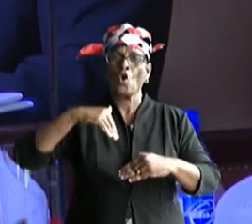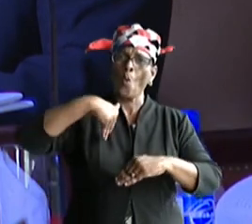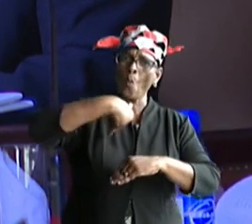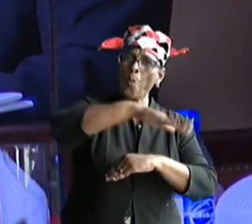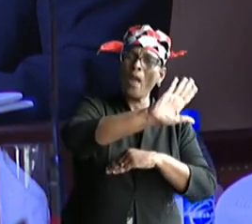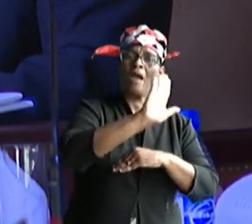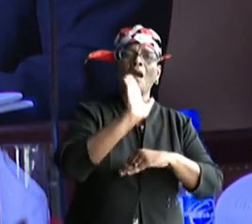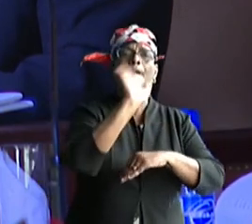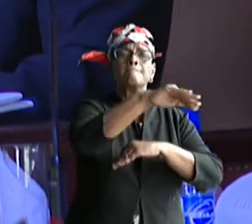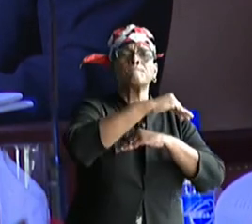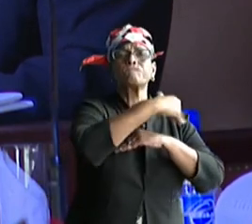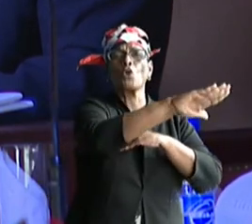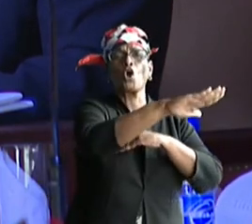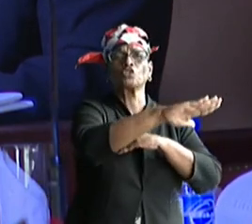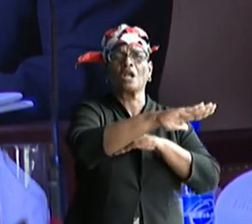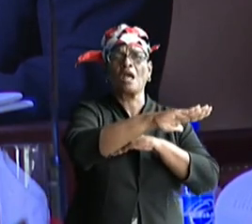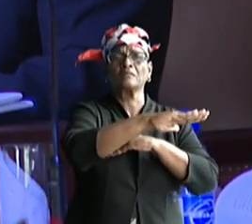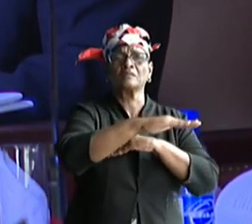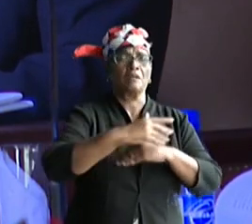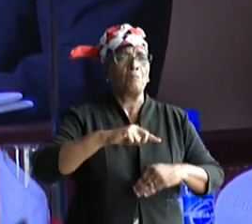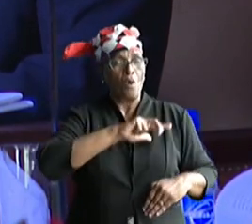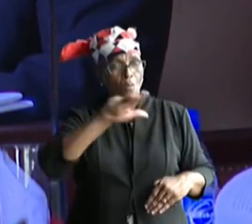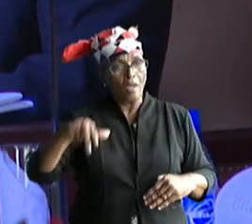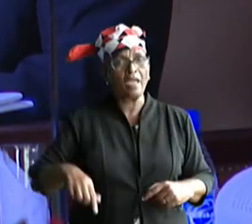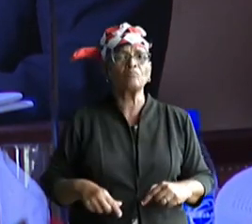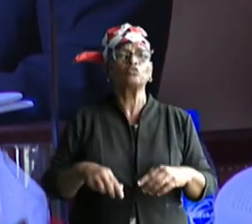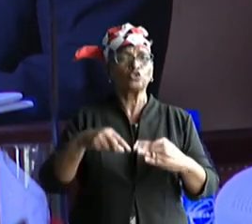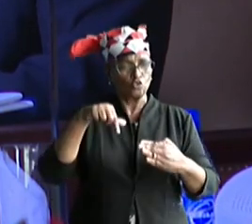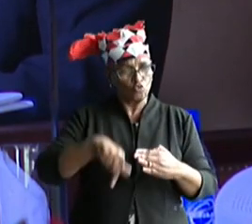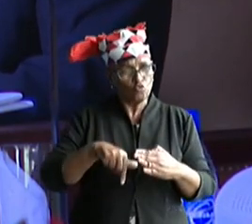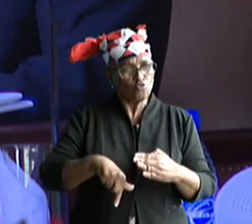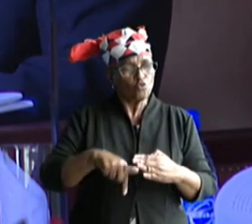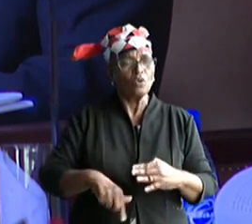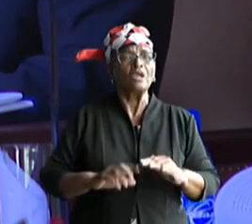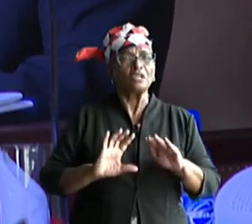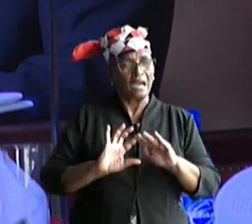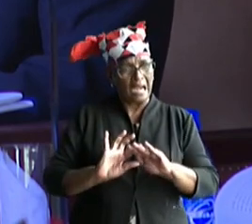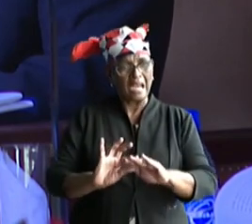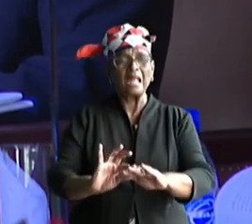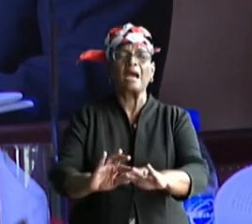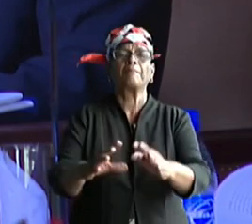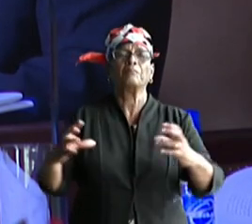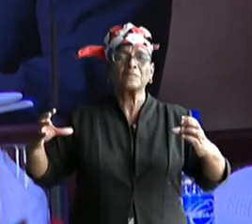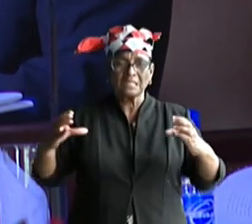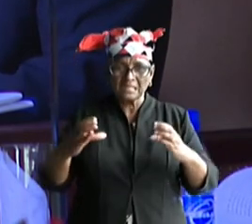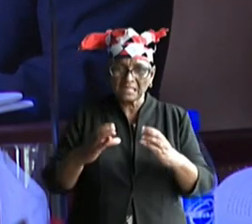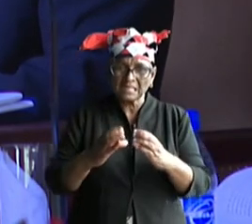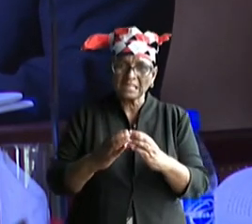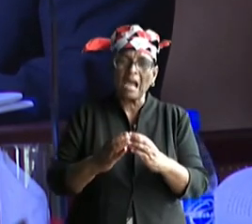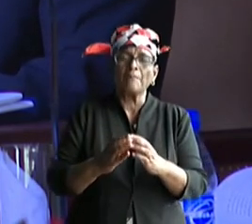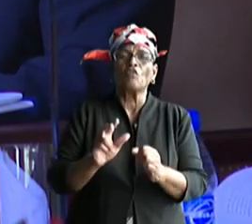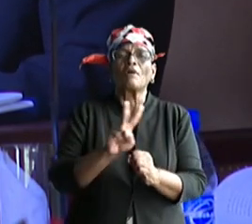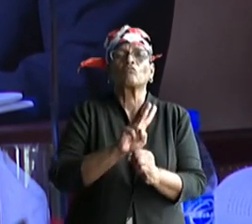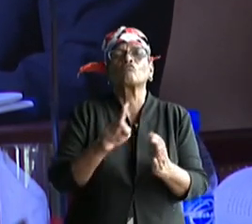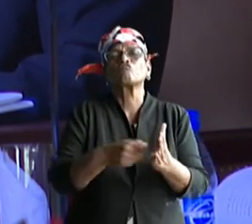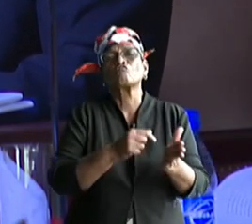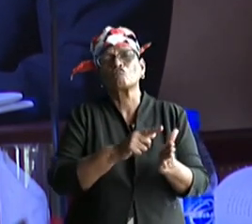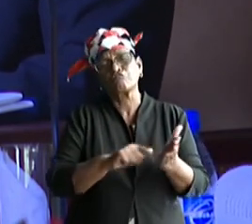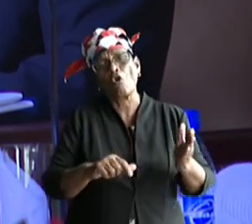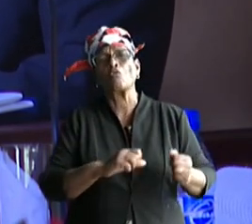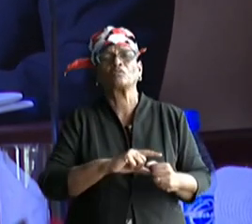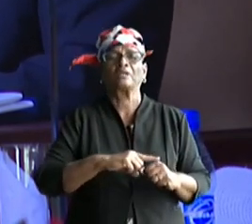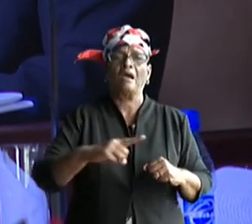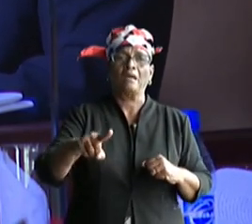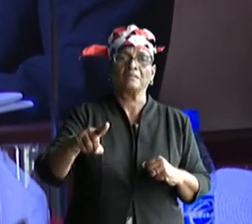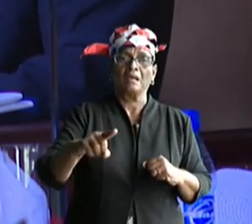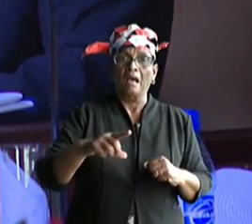zouden eigenlijk allemaal terecht moeten staan voor wat we leidzaam in samenspraak verkeerd laten gaan. Als